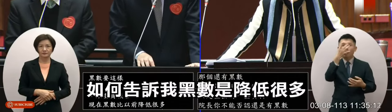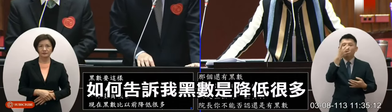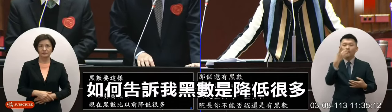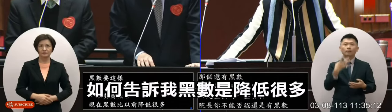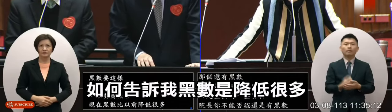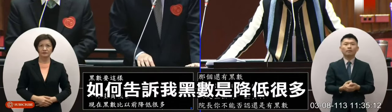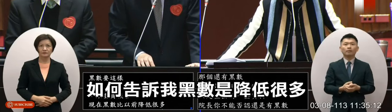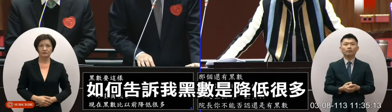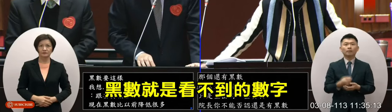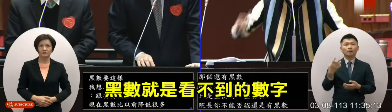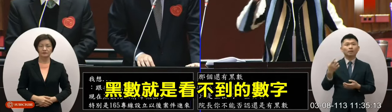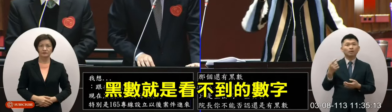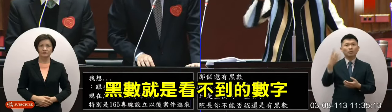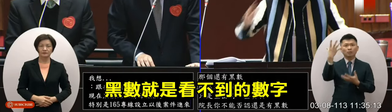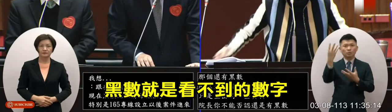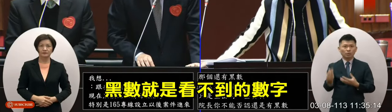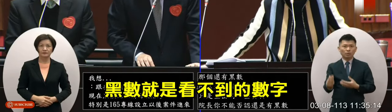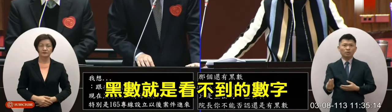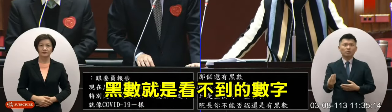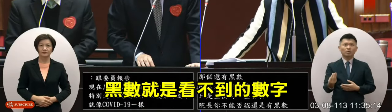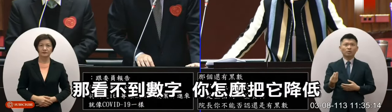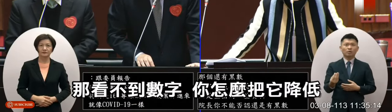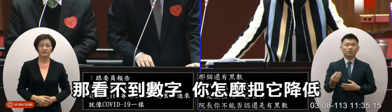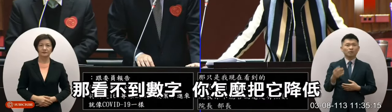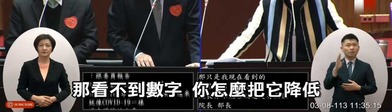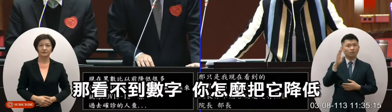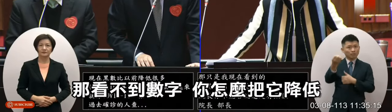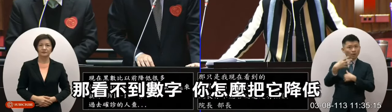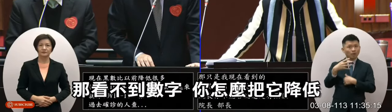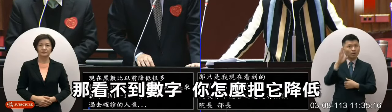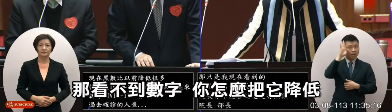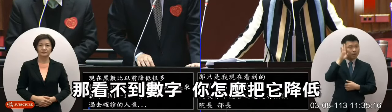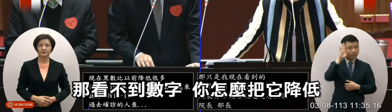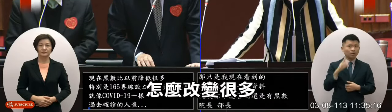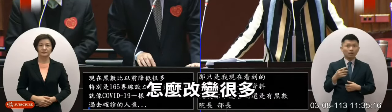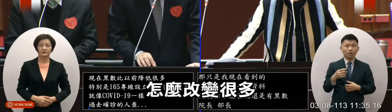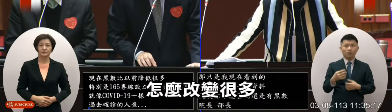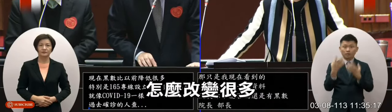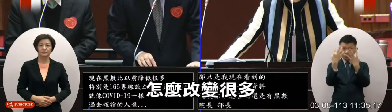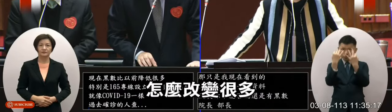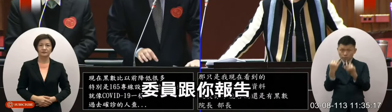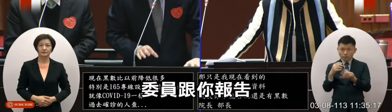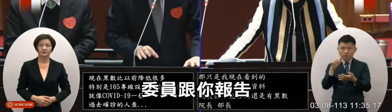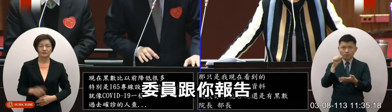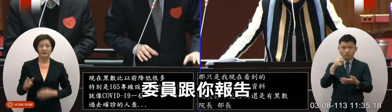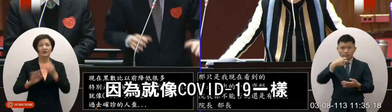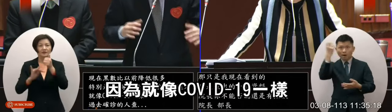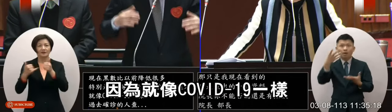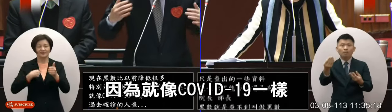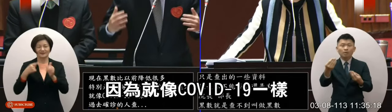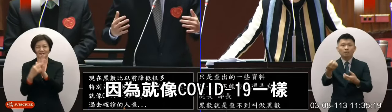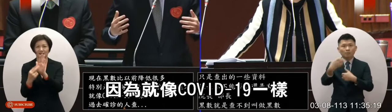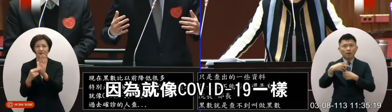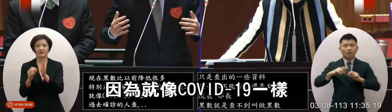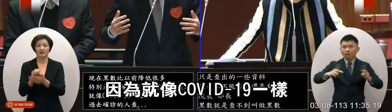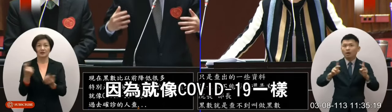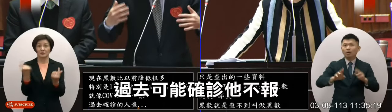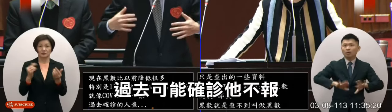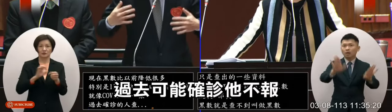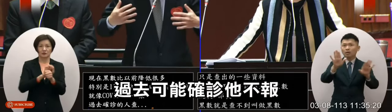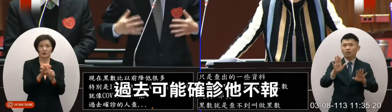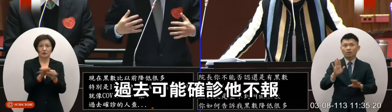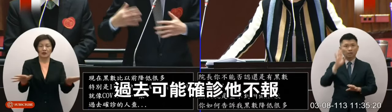告诉我黑数是降低很多？黑数就是看不到的数字啊，那看不到数字你怎么把它降低，怎么改变很多？ 委员跟你报告，因为就像 COVID-19